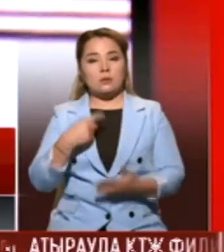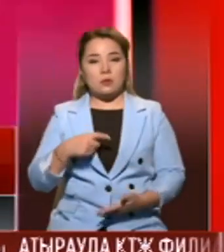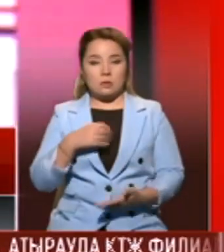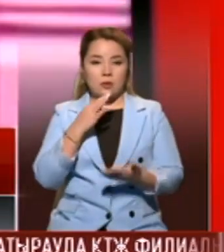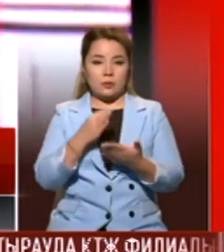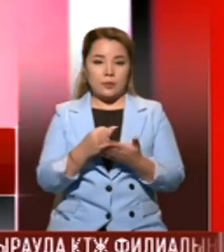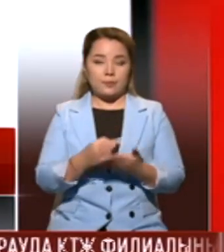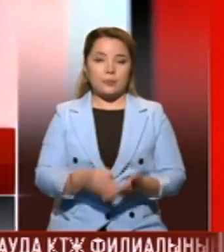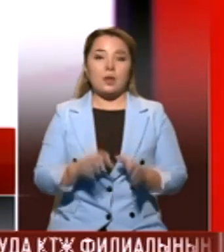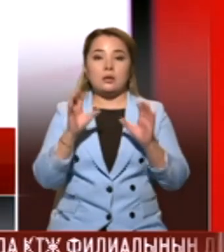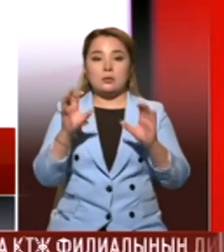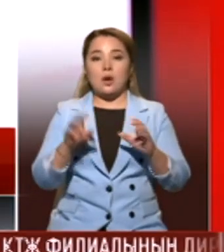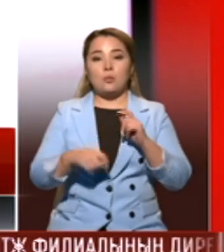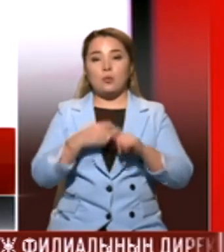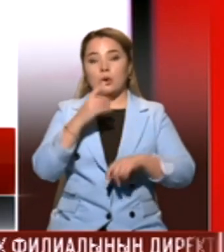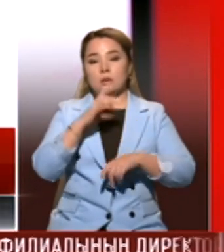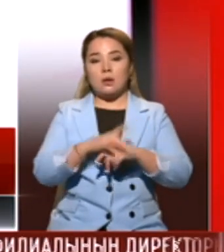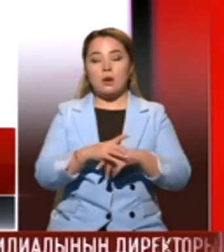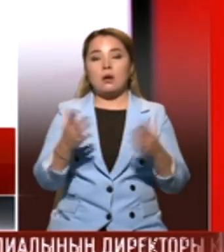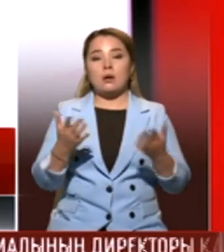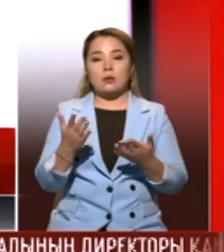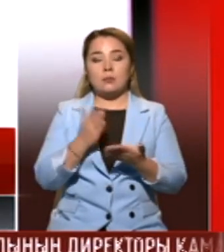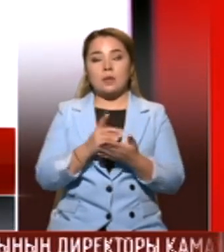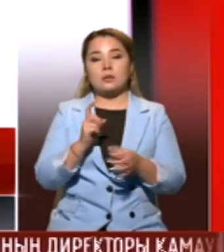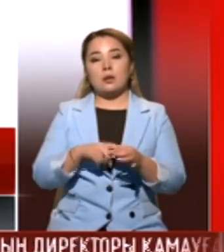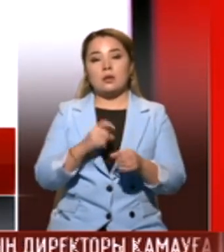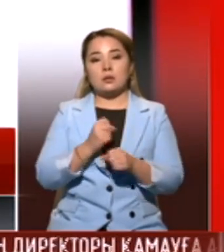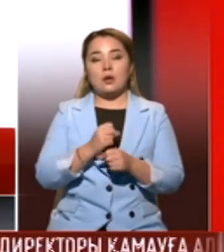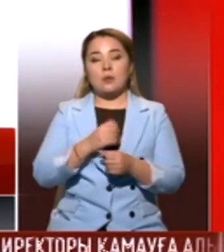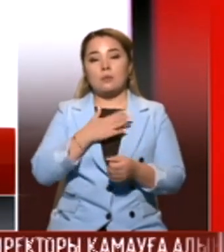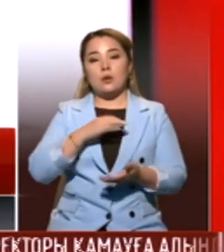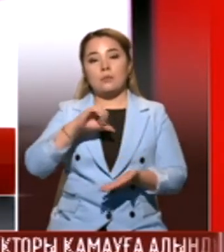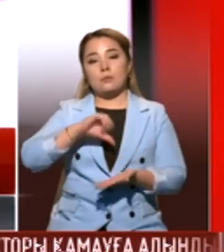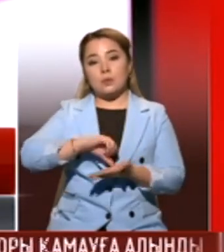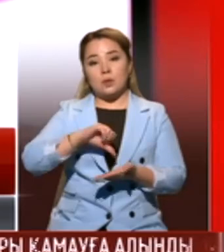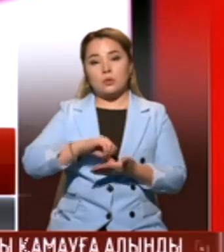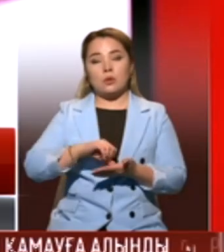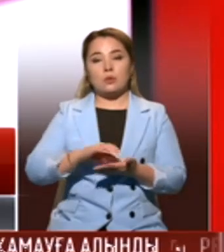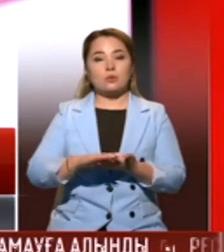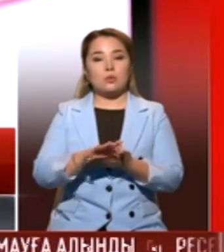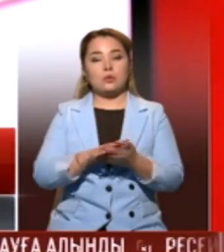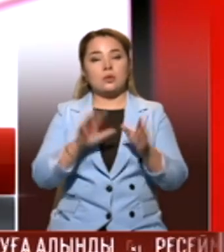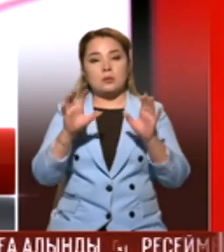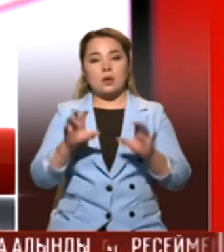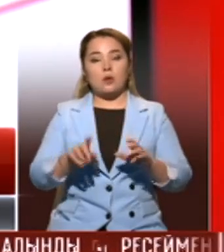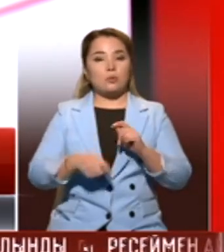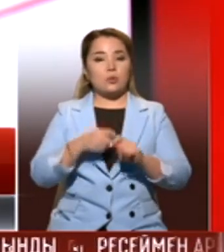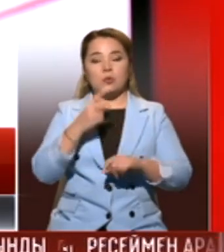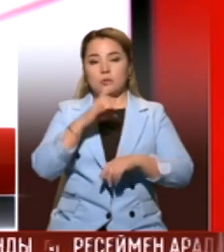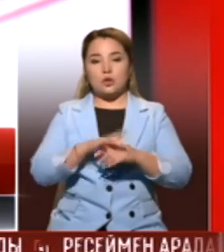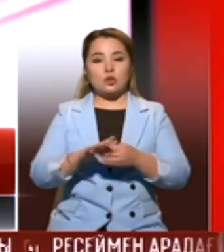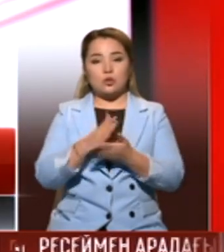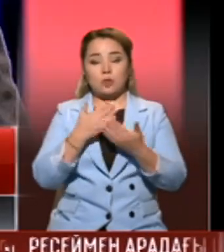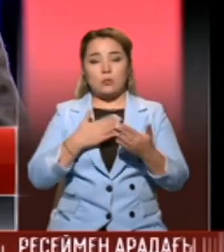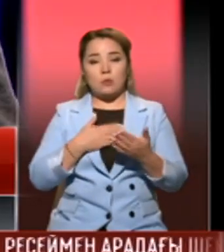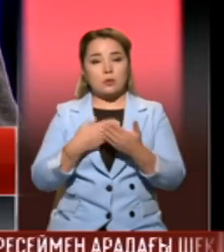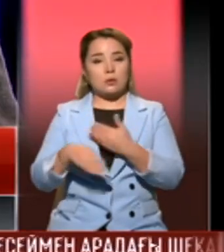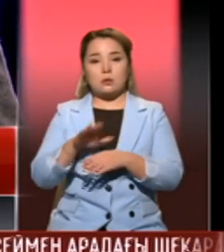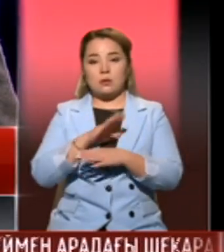Ал жаңағы заңбұзушылықтар көбінде қайсы тіркеледі деп? Мен болған учаскеде заңбұзушылық болған жоқ. Өйткені мен айтып отырмын, мен шыққан